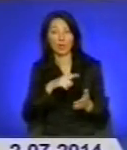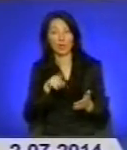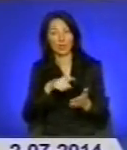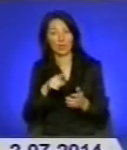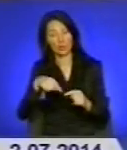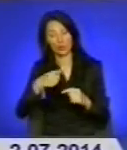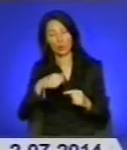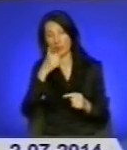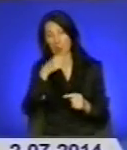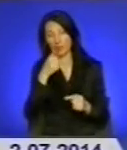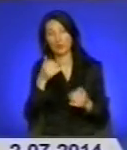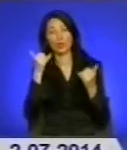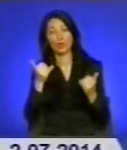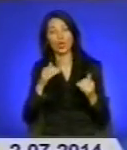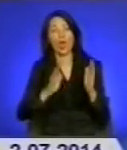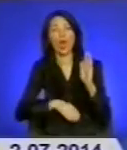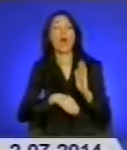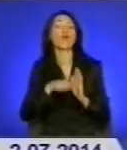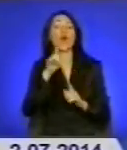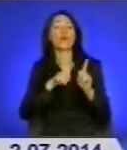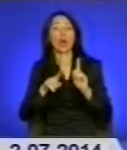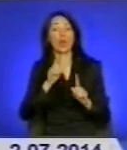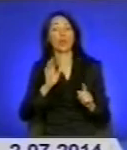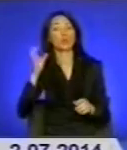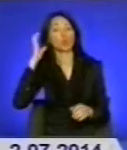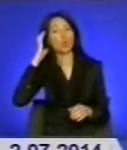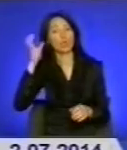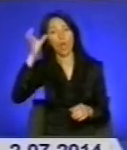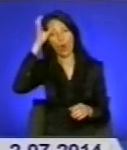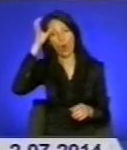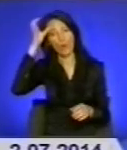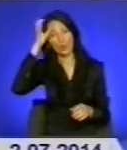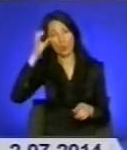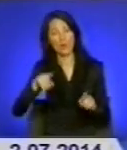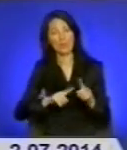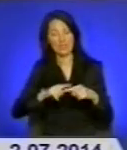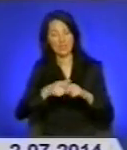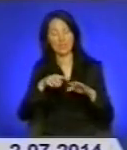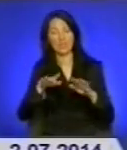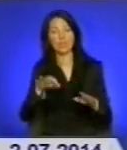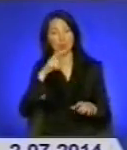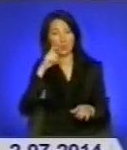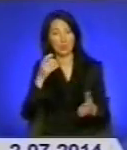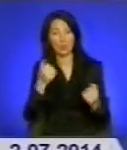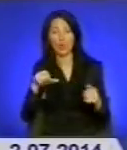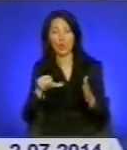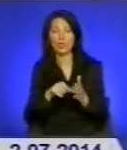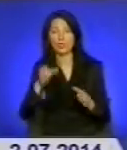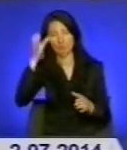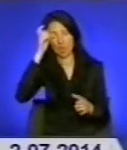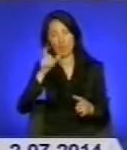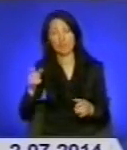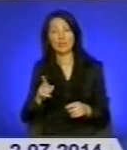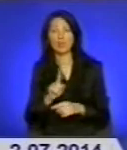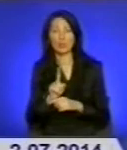сьогодні у Верховній Раді відбулися слухання про наукову та науково-технічну діяльність в Україні у них взяли участь Вчені з Тернопільщини А зараз